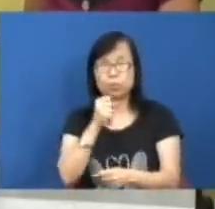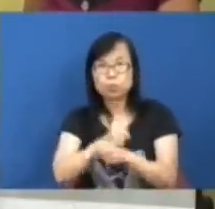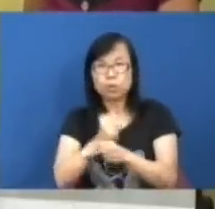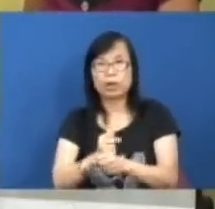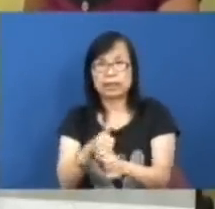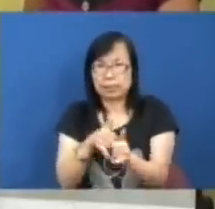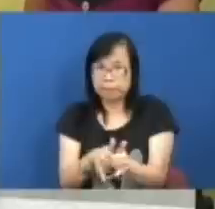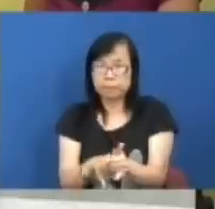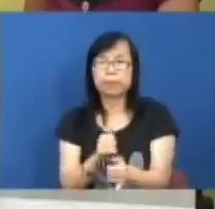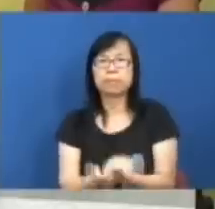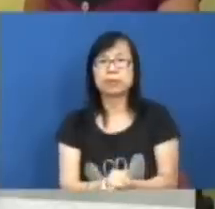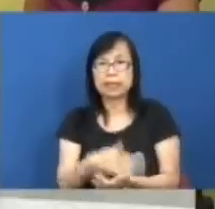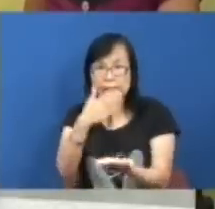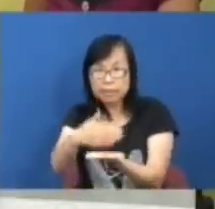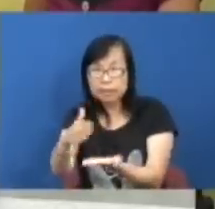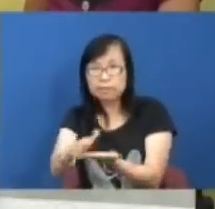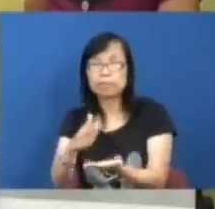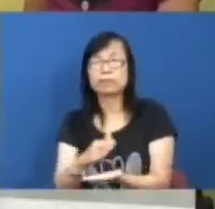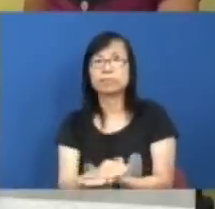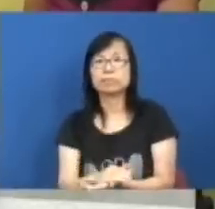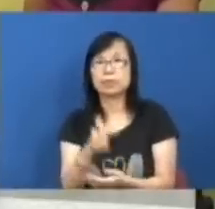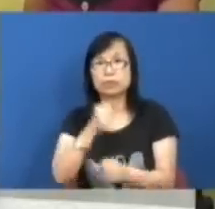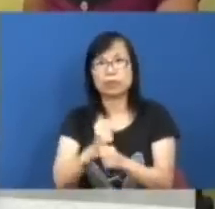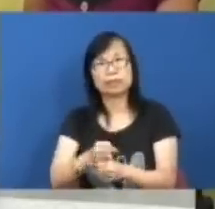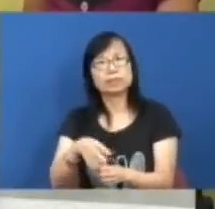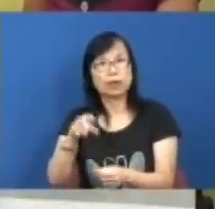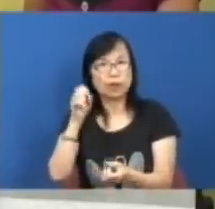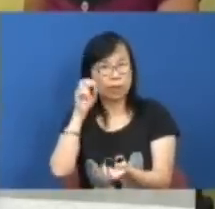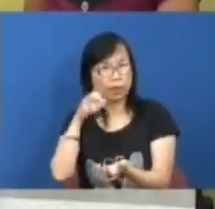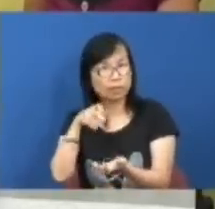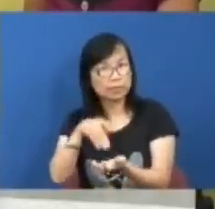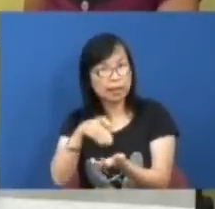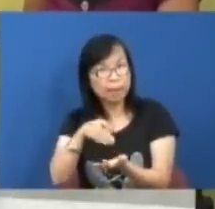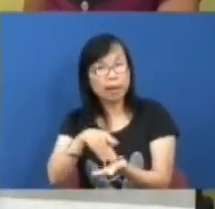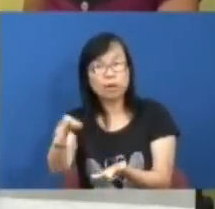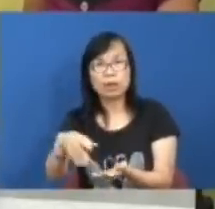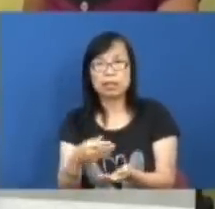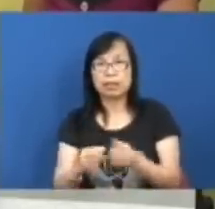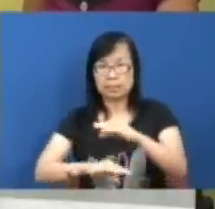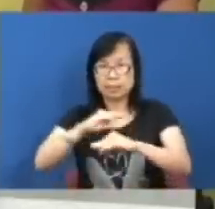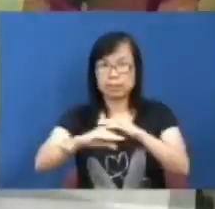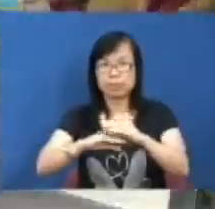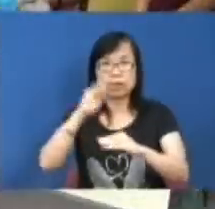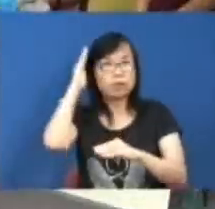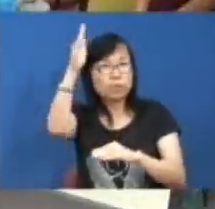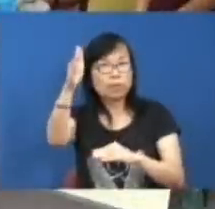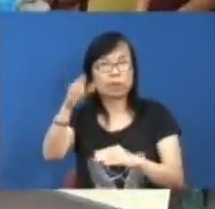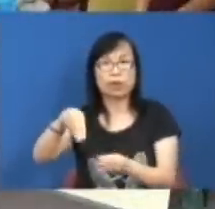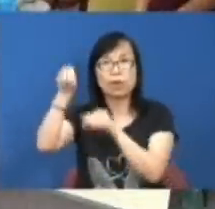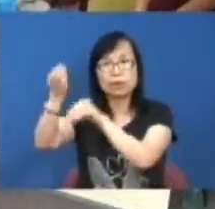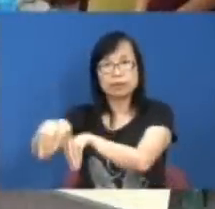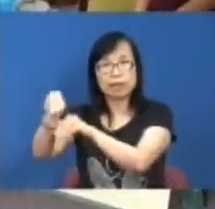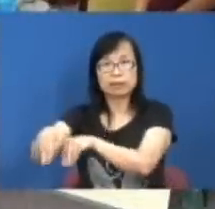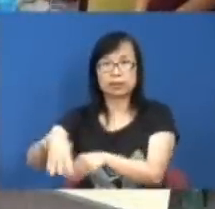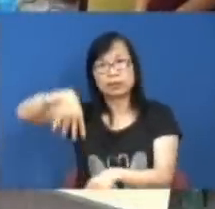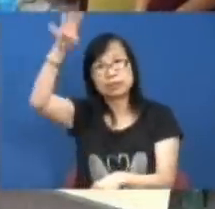進。咁其實呢一個嘅分析咧，就用嚟做一個參考嘅資料，用嚟確保承建商將來去訂購嗰個油漆嘅時候